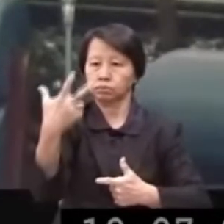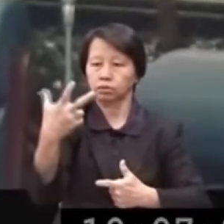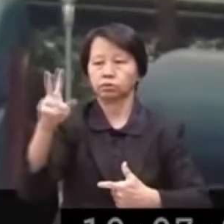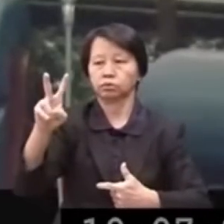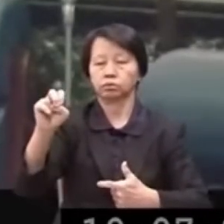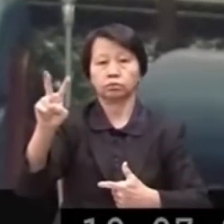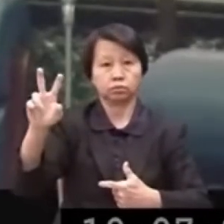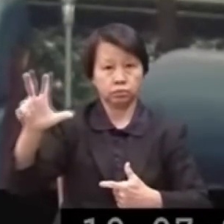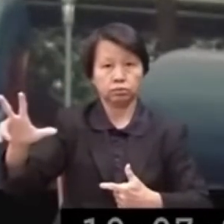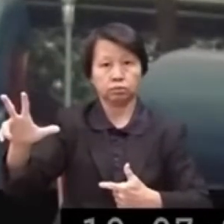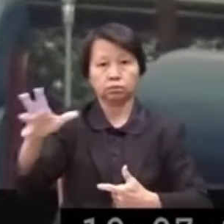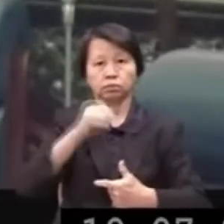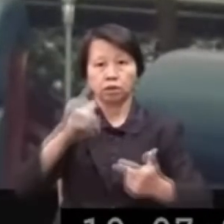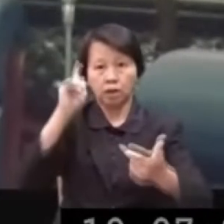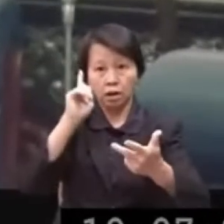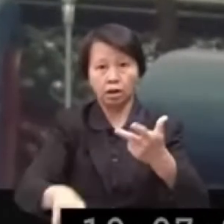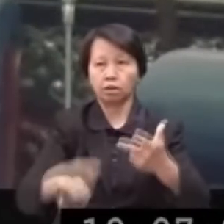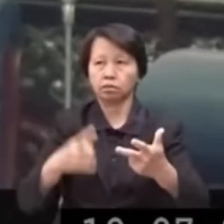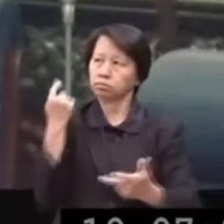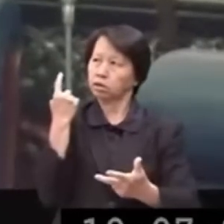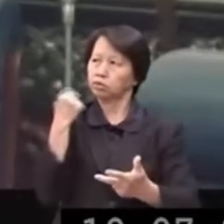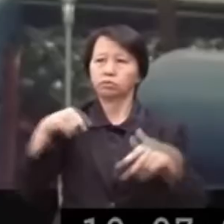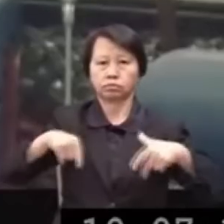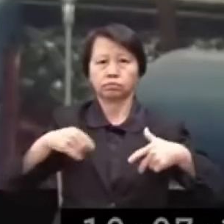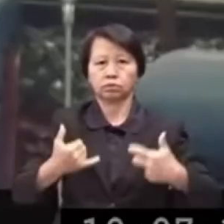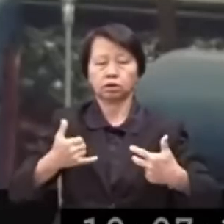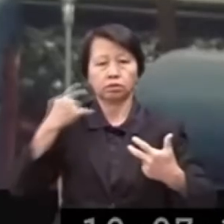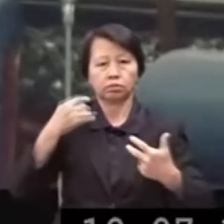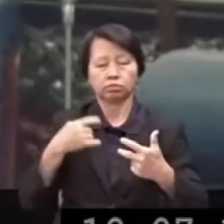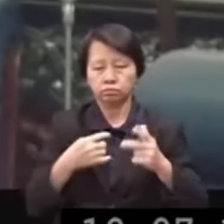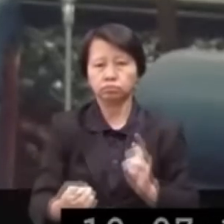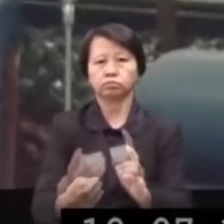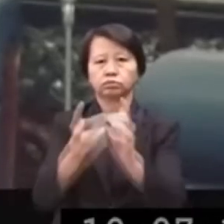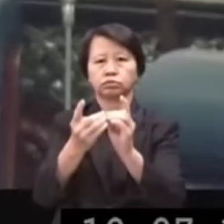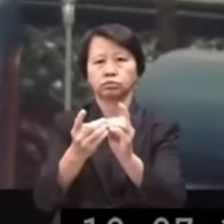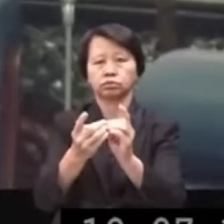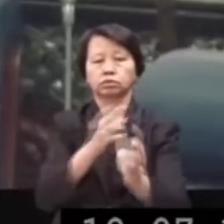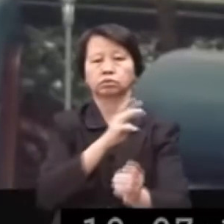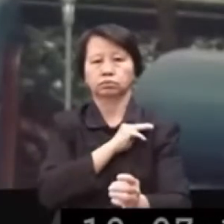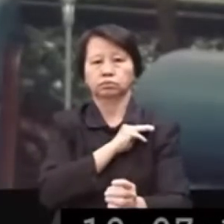203 dan yang akhir sekali baru-baru ini sesi pertemuan